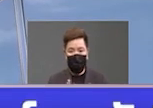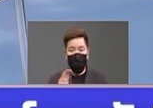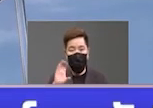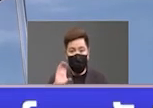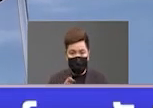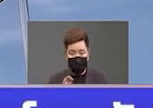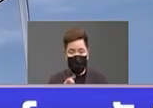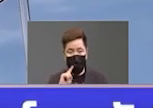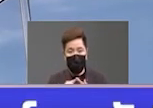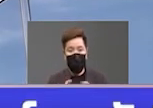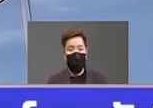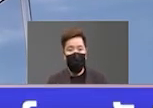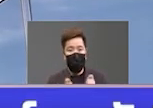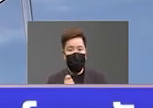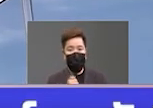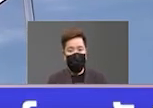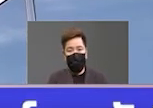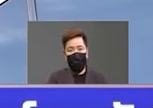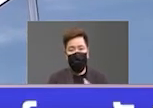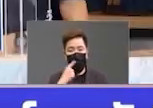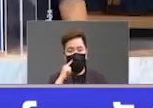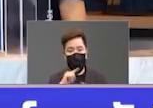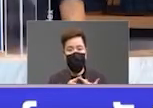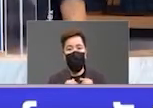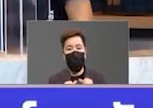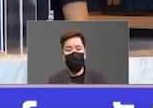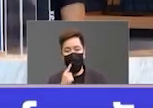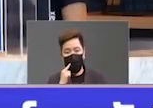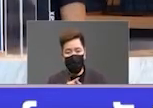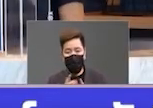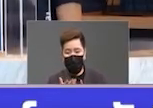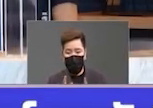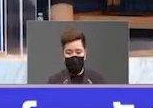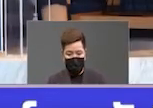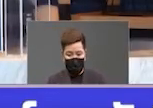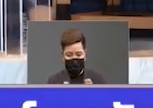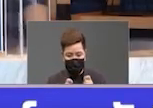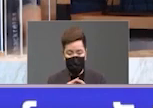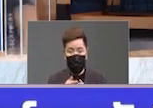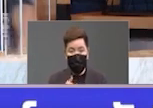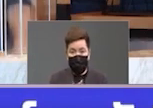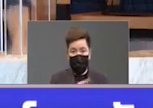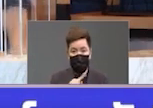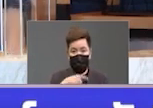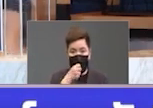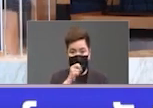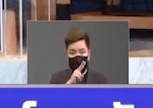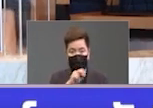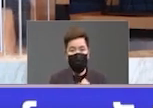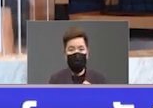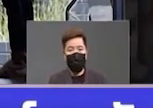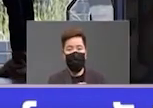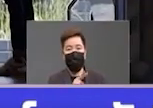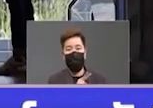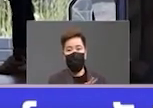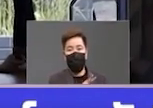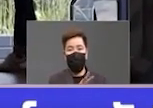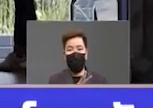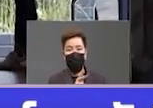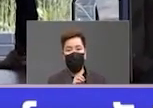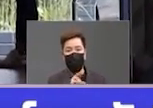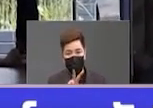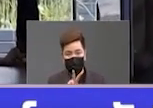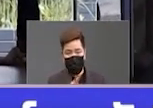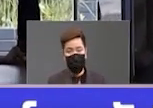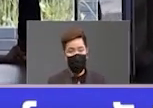ะ ทีนี้โครงการตรงนี้ต้องเรียนกันนิดนึงครับว่าวัตถุประสงค์ในค่อนข้างจะเปิดกว้างก็คือเอาไว้สามารถใช้ปรับปรุงซ่อมแซม